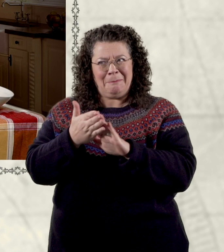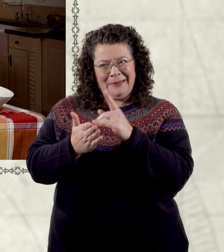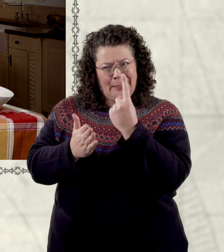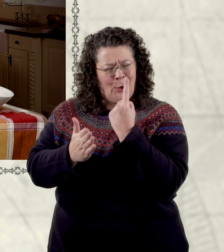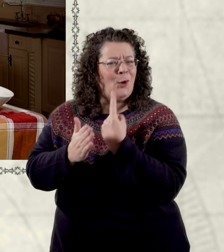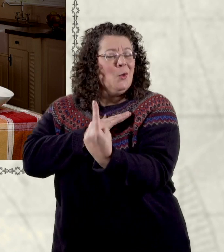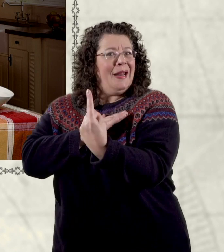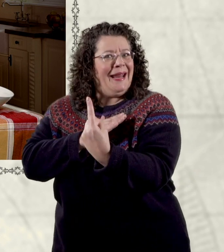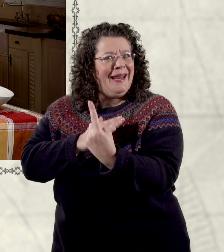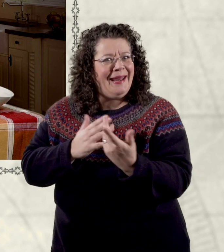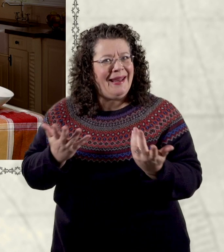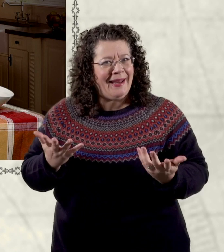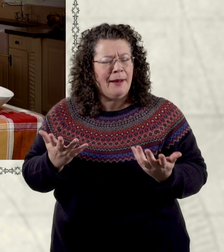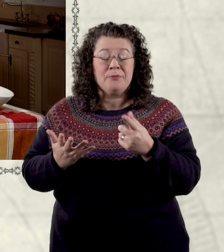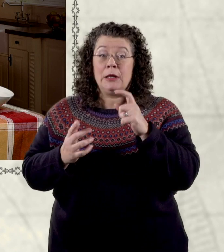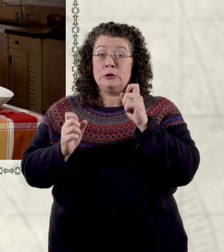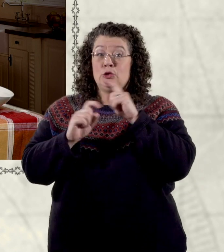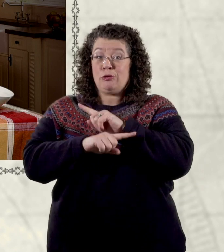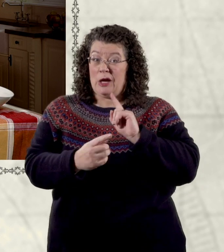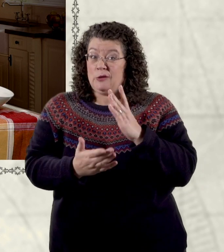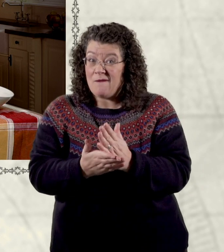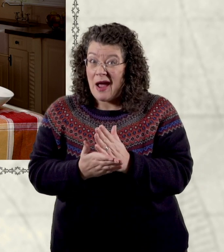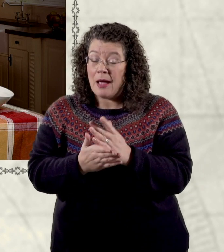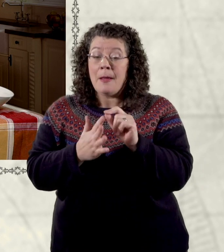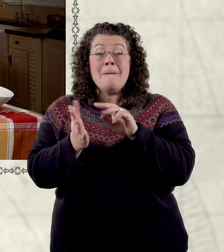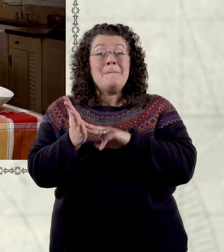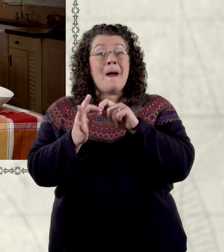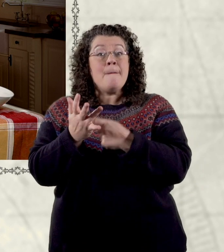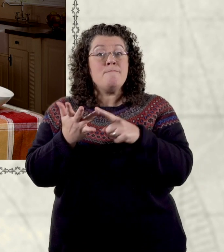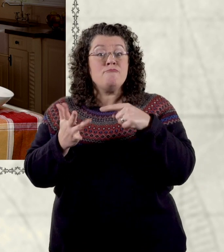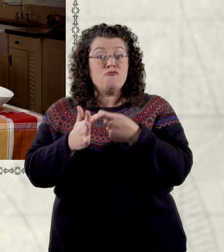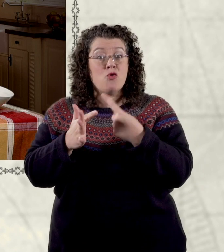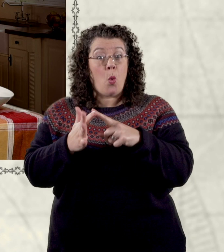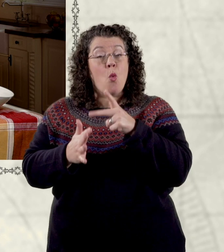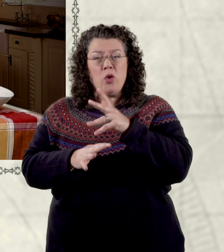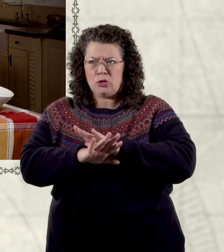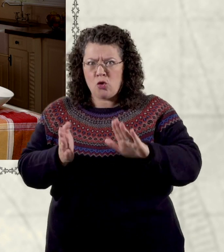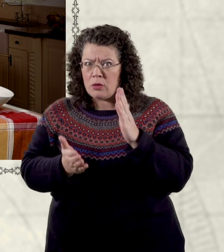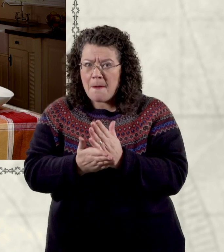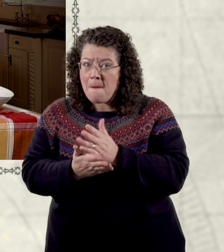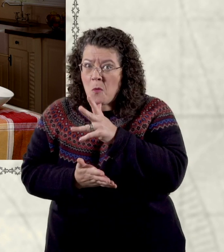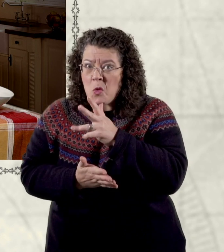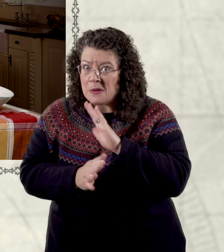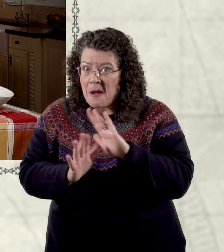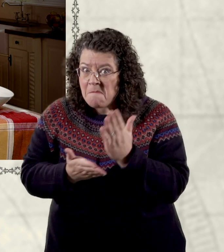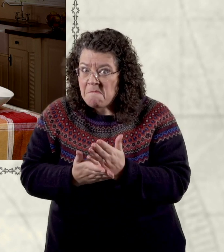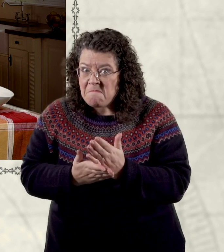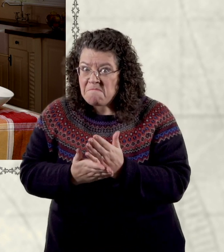unigryw? A dyma ffaith ddiddorol i chi. Oedd ceffyl Sir Benfro ddim hyd yn oed yn